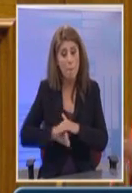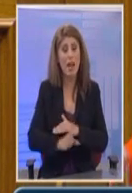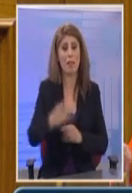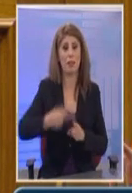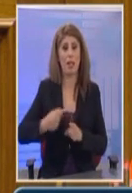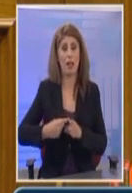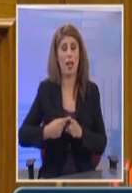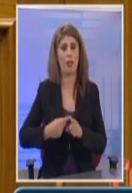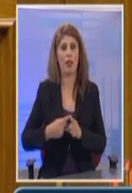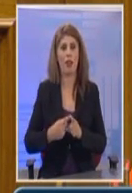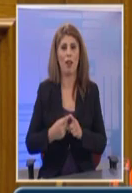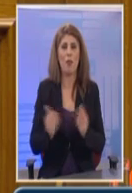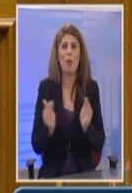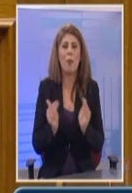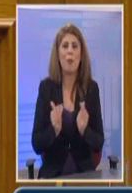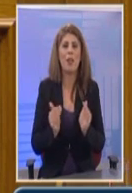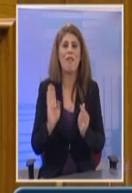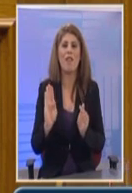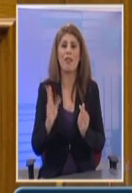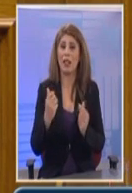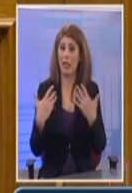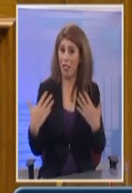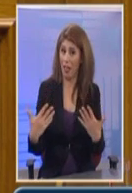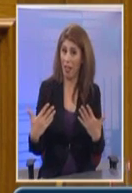Πόσους μικρούς βαρουφάκηδες άραγε έχετε, 10?